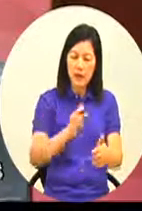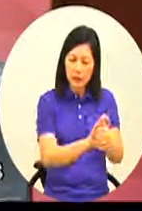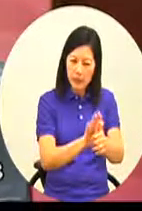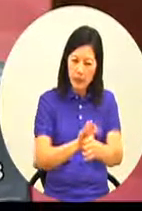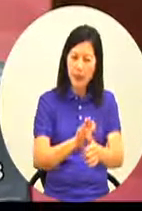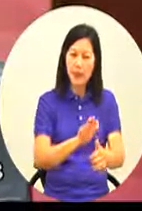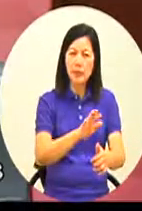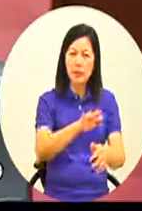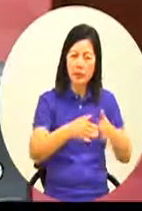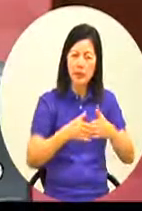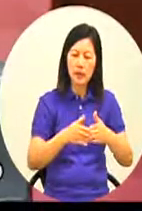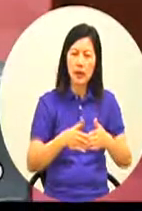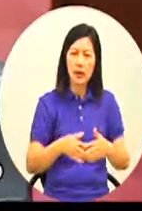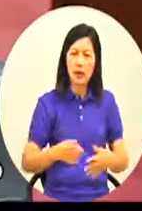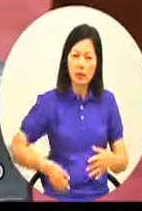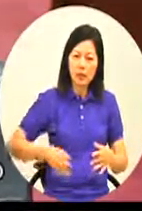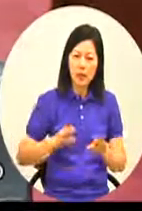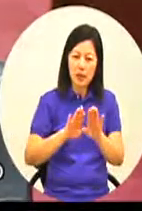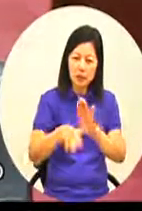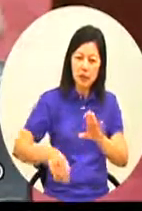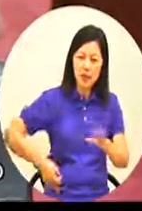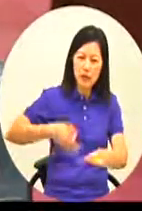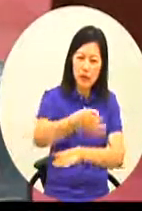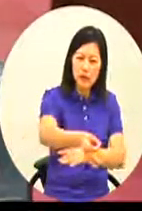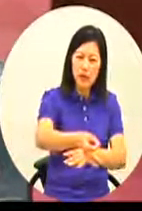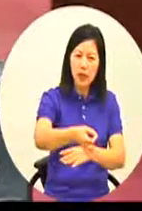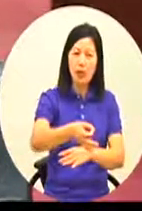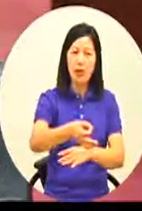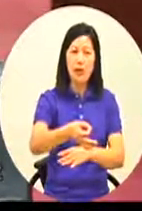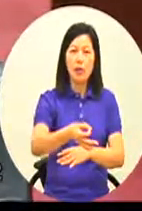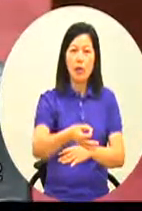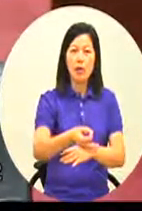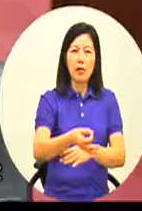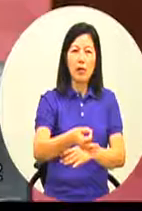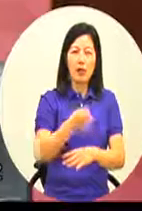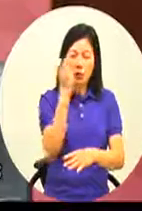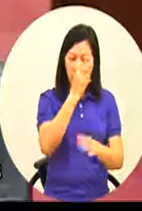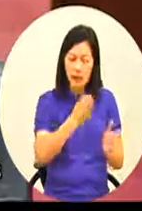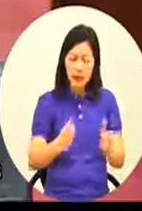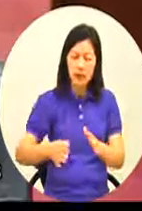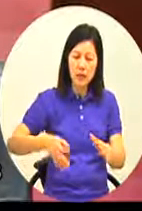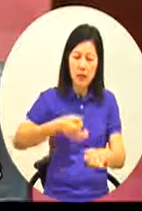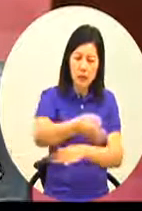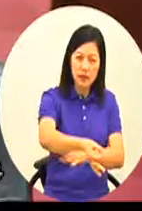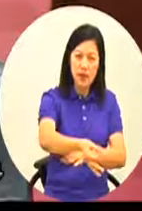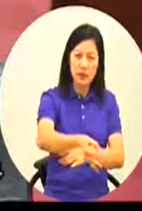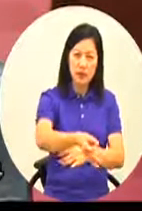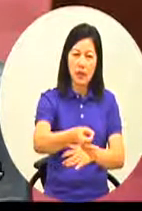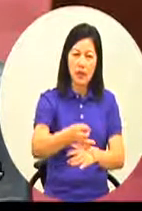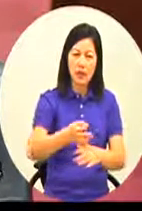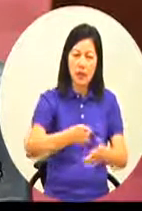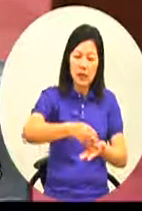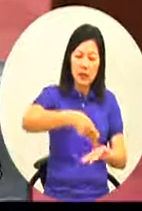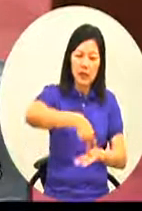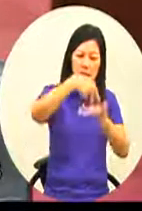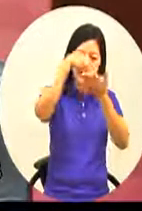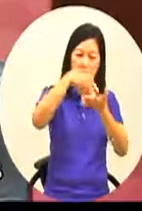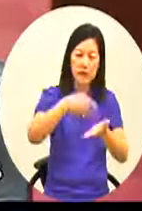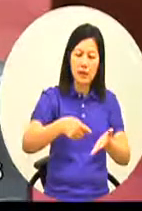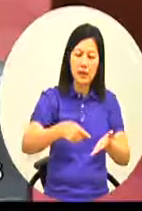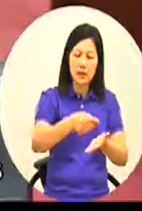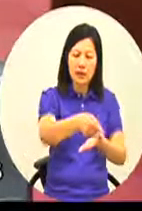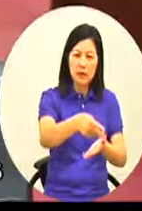哦，因教的这个管理员的费用对不对？吼，来修理电梯、修理因的厝都无够用啊！